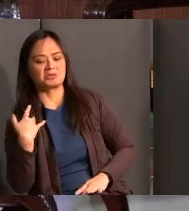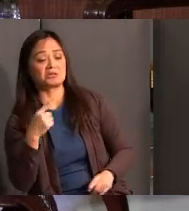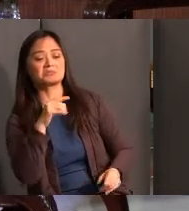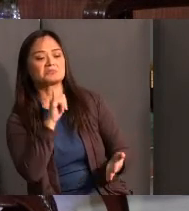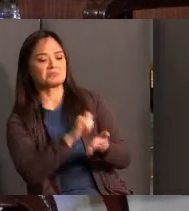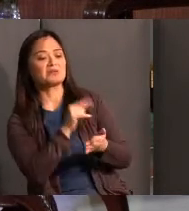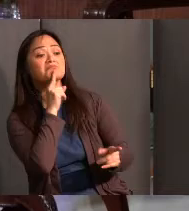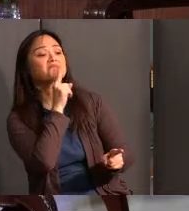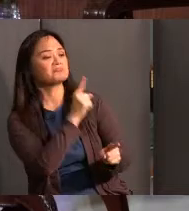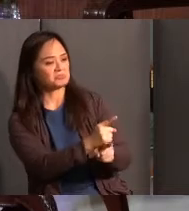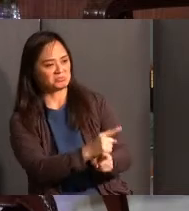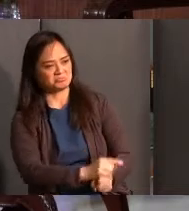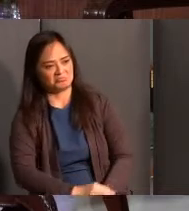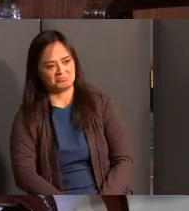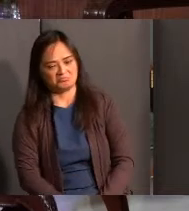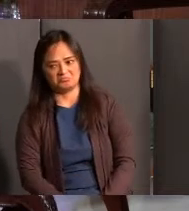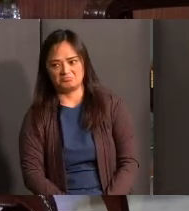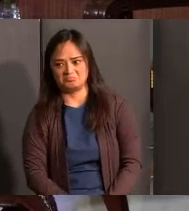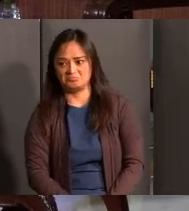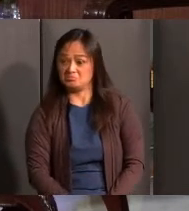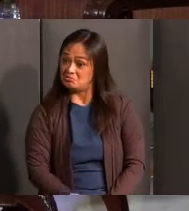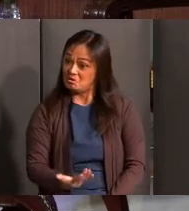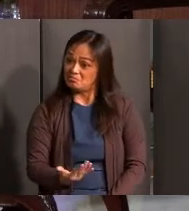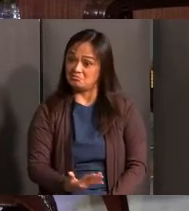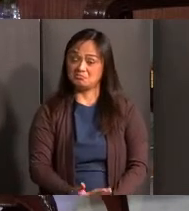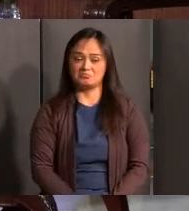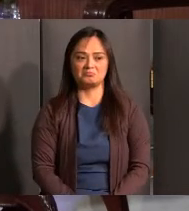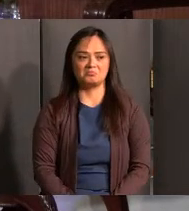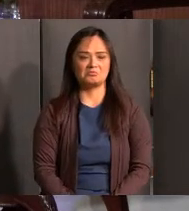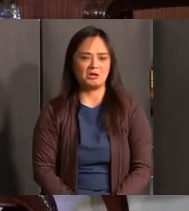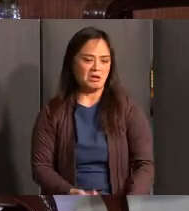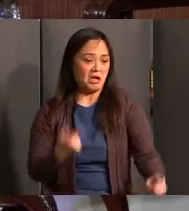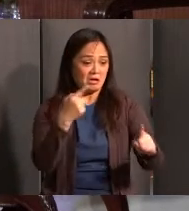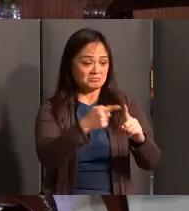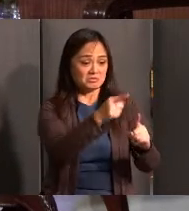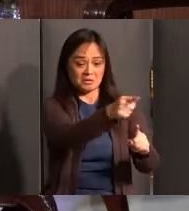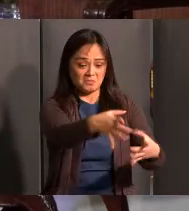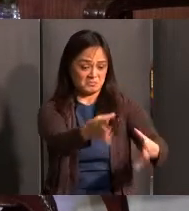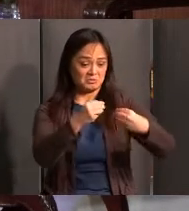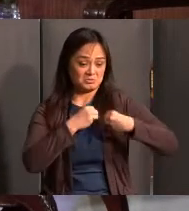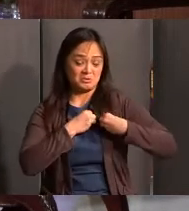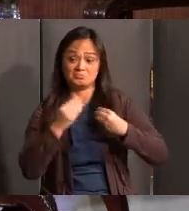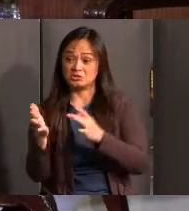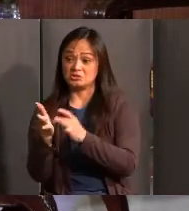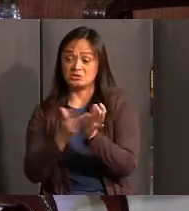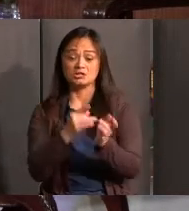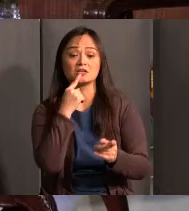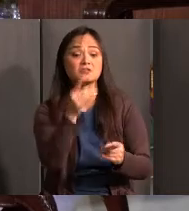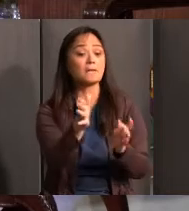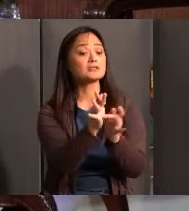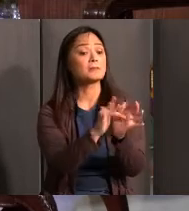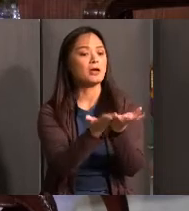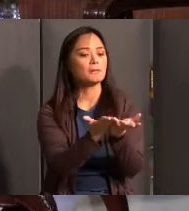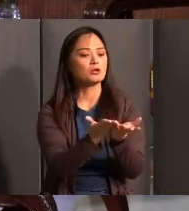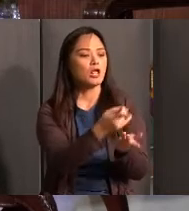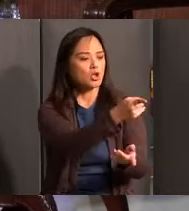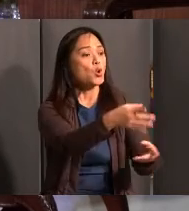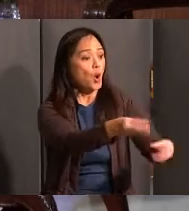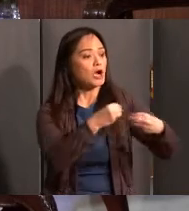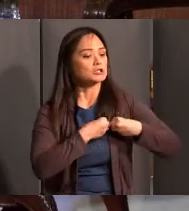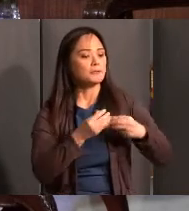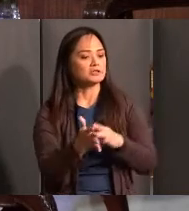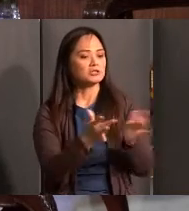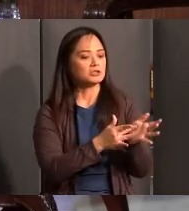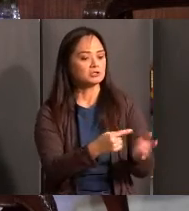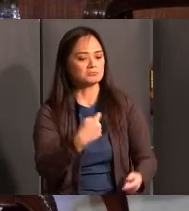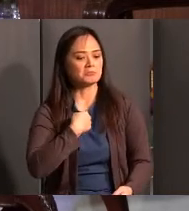Are you listening? Hanggat hindi mo tinatanggap si Kristo na ang sabi ng banal na kasulatan, tanggapin natin siya. Tama